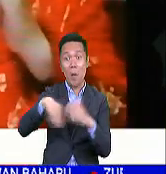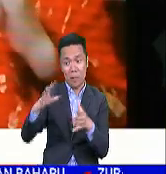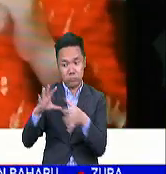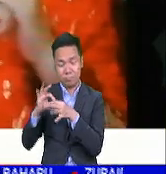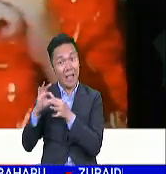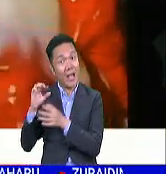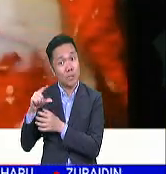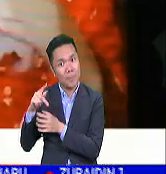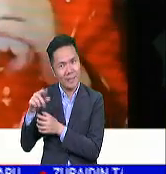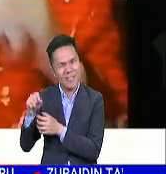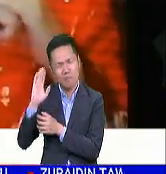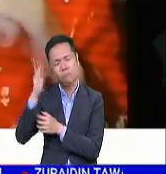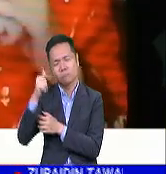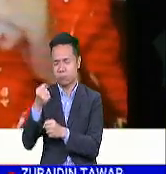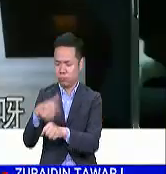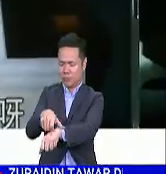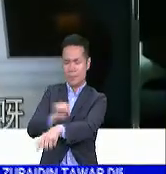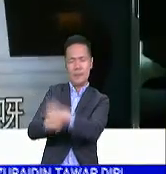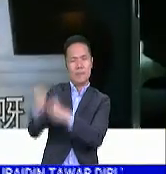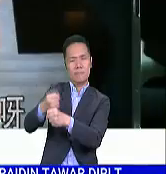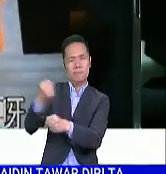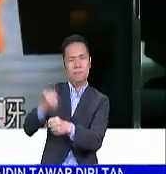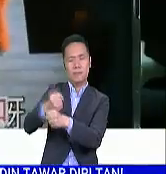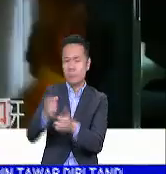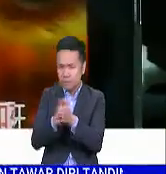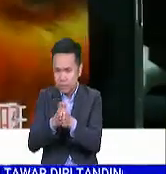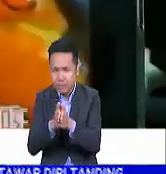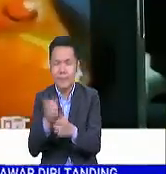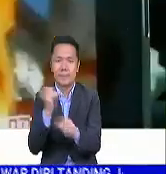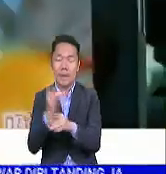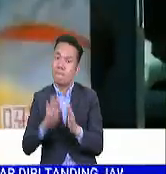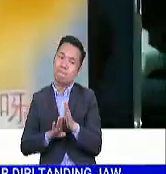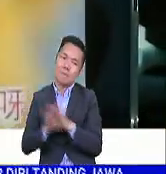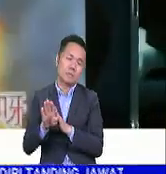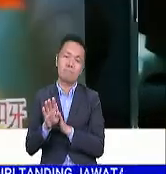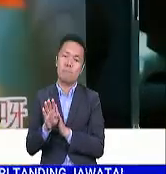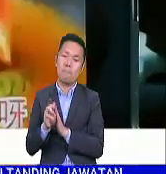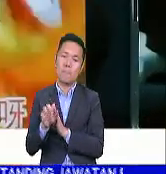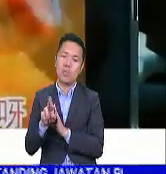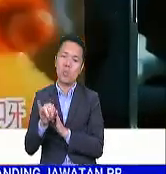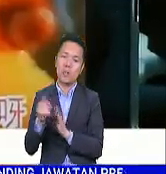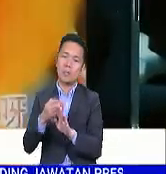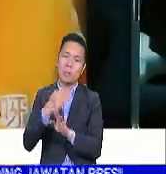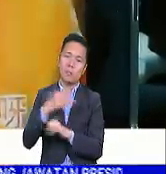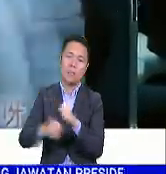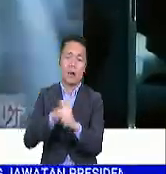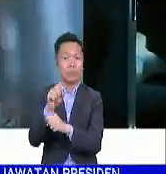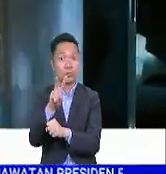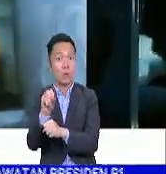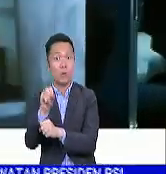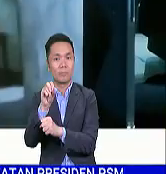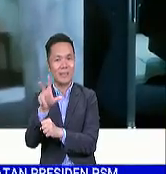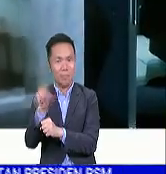bekerja lebih keras untuk membangunkan Bandaraya Miri menjadi lebih maju menjelang tahun 2030. Katanya selain